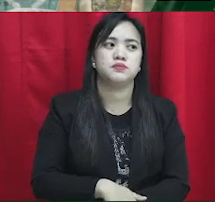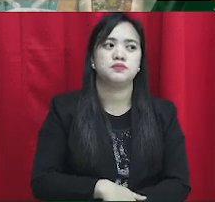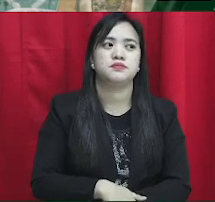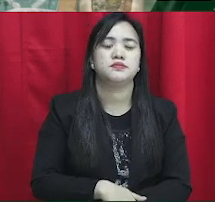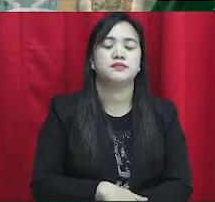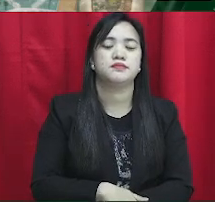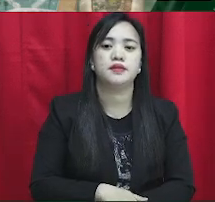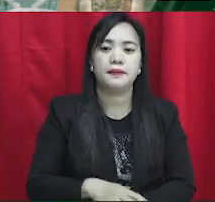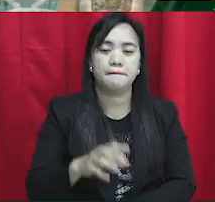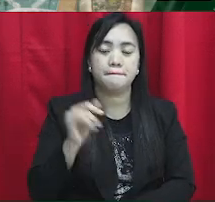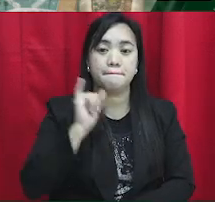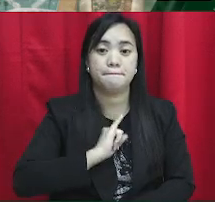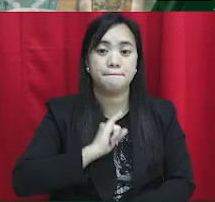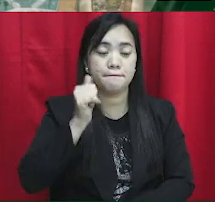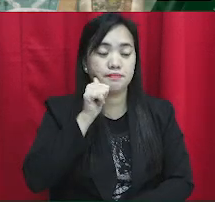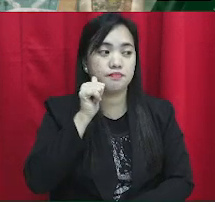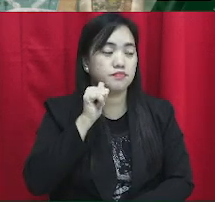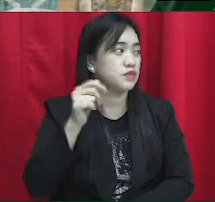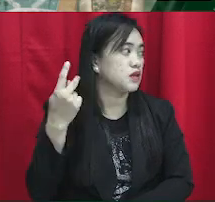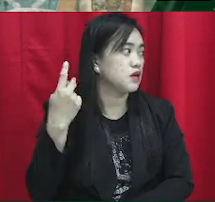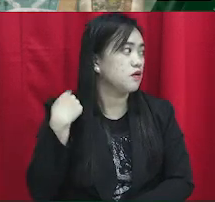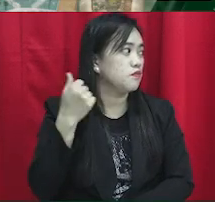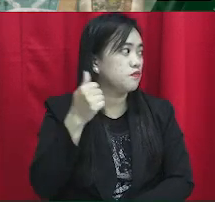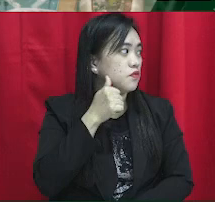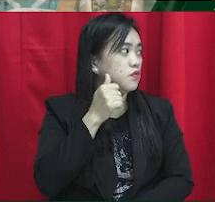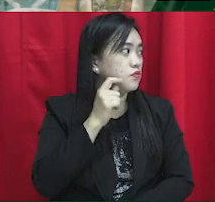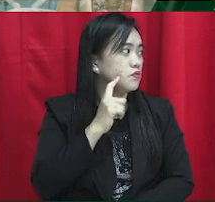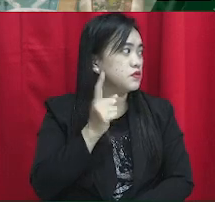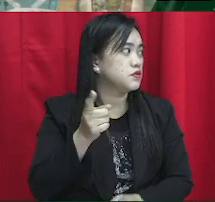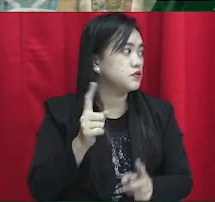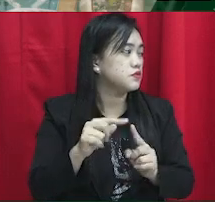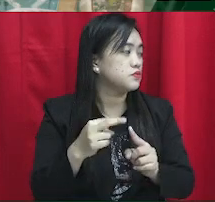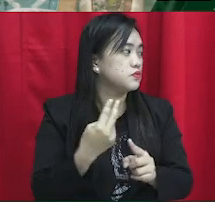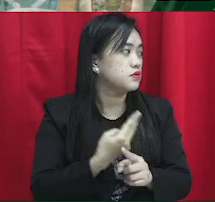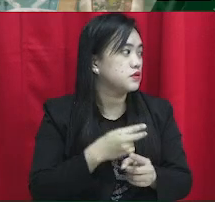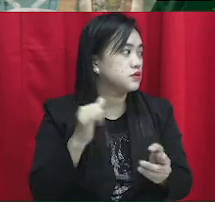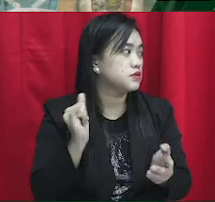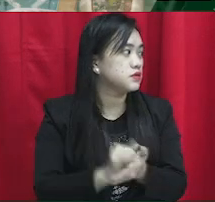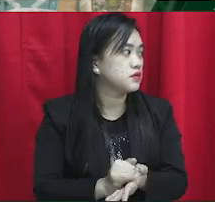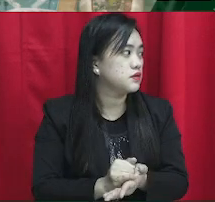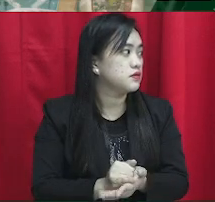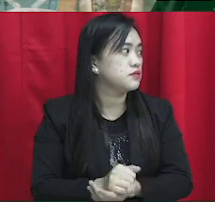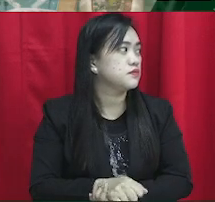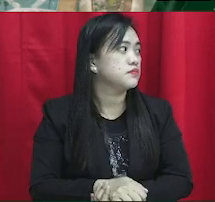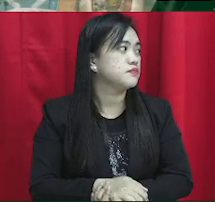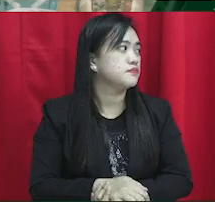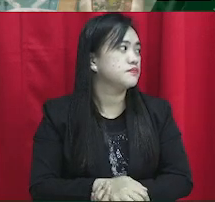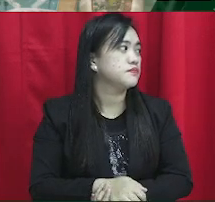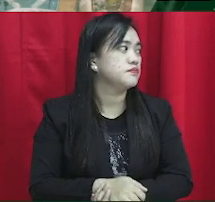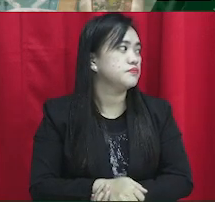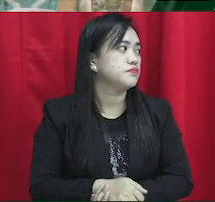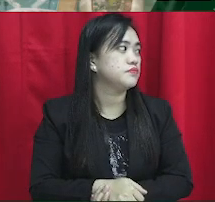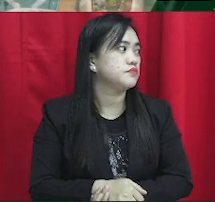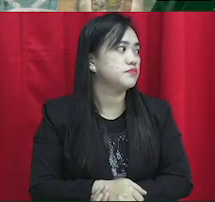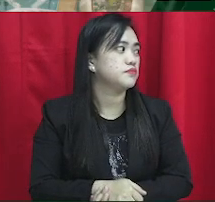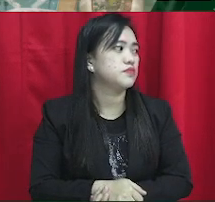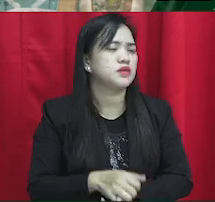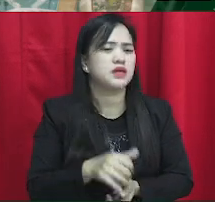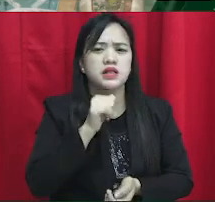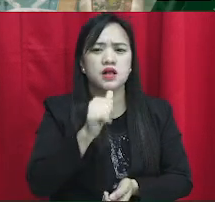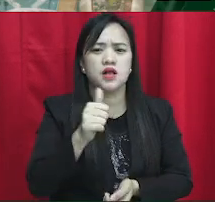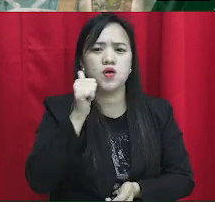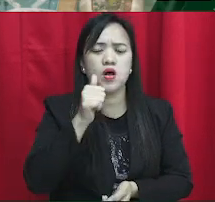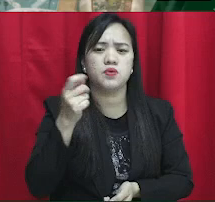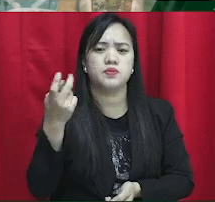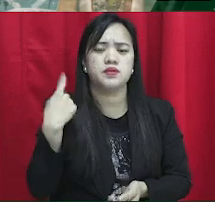sinasabi ako yan, mami. May Opo. Sinabi ko yan minsan sa mga fathers. Diba? Binabagit nga ni Pastor yan. Hindi aksidente na yung mga